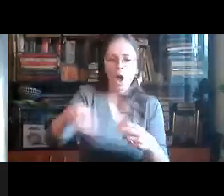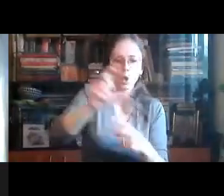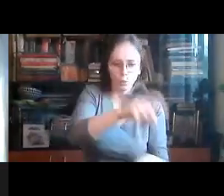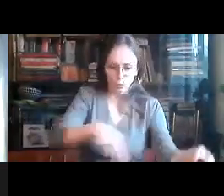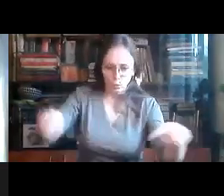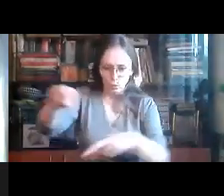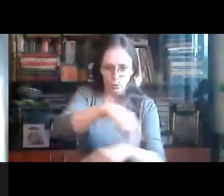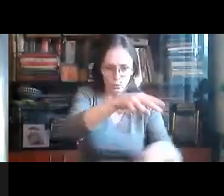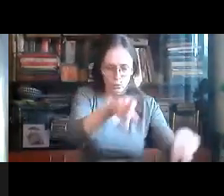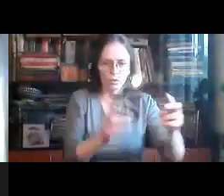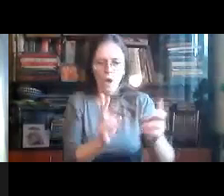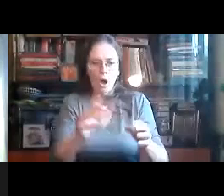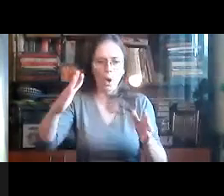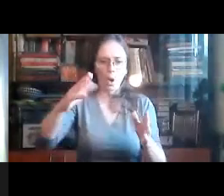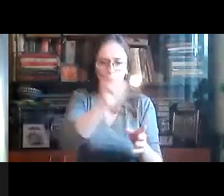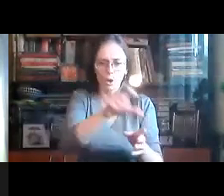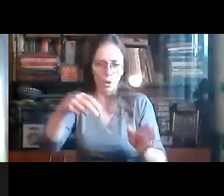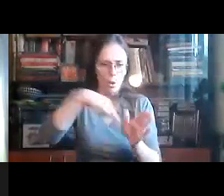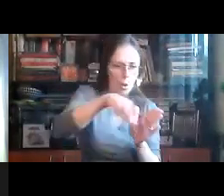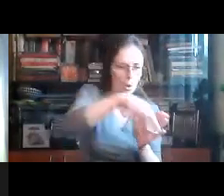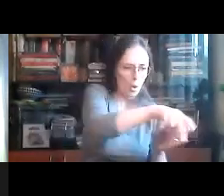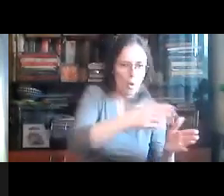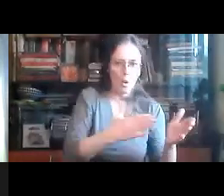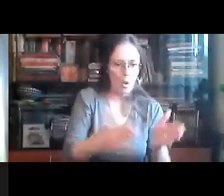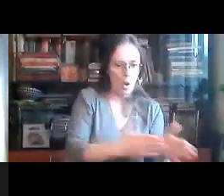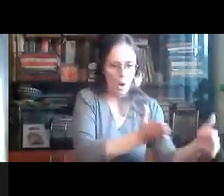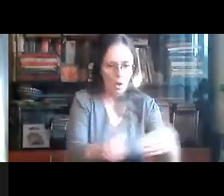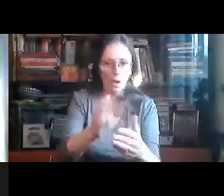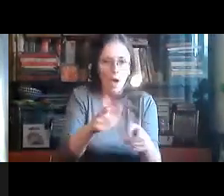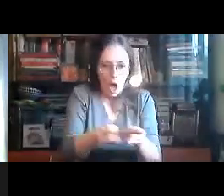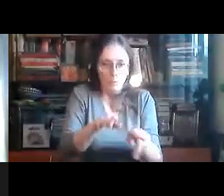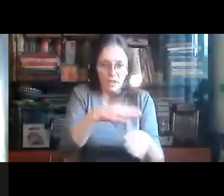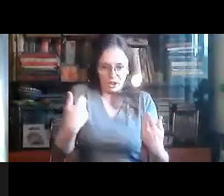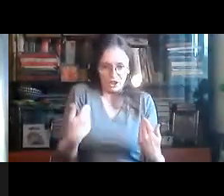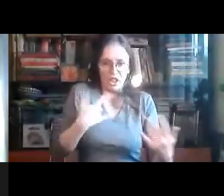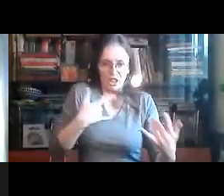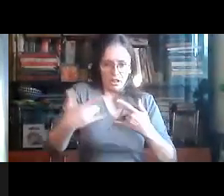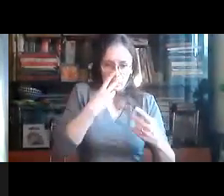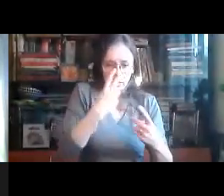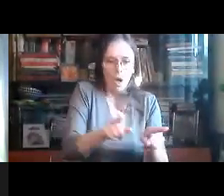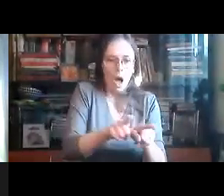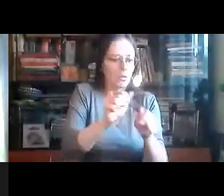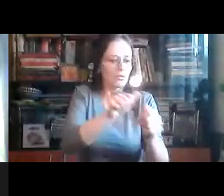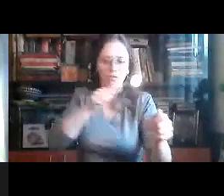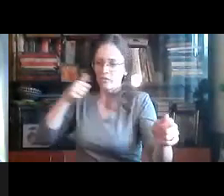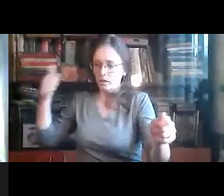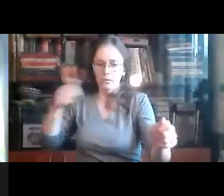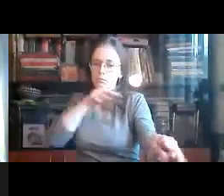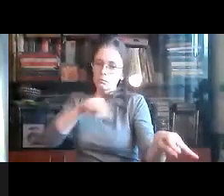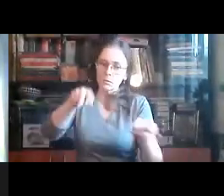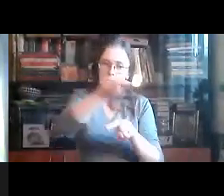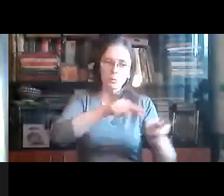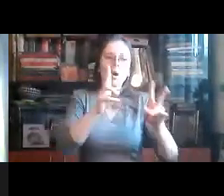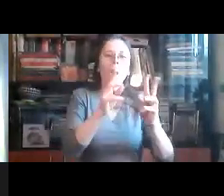на улицы и предлагаем посмотреть на это как на театр, как на площадку. Mm-hmm. То есть это тоже такое как бы расширение. И сейчас мне тоже кажется,